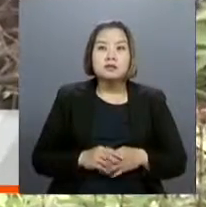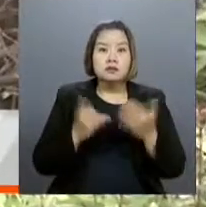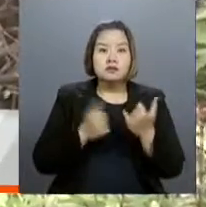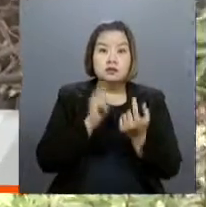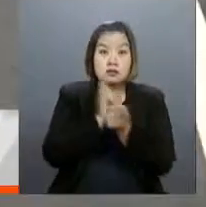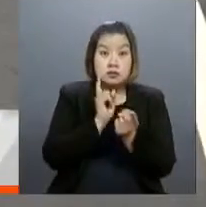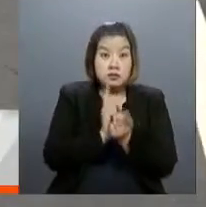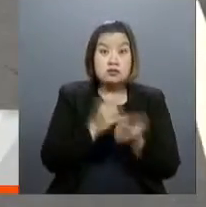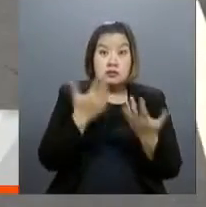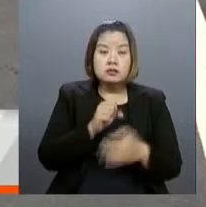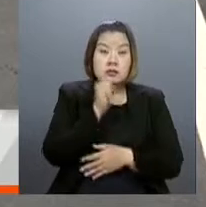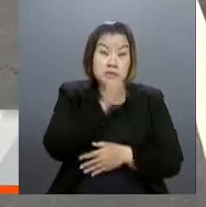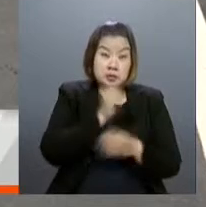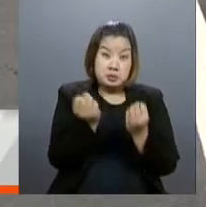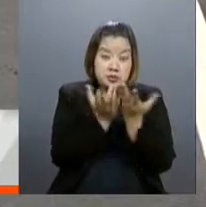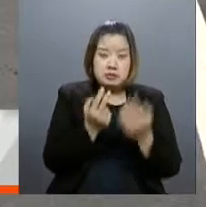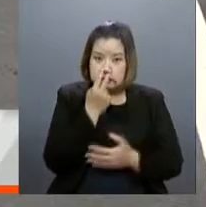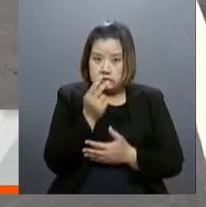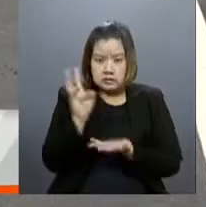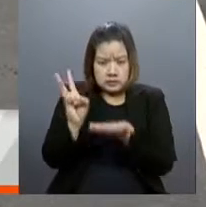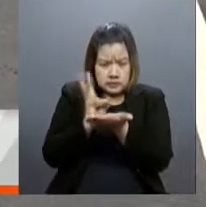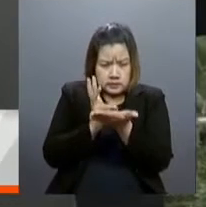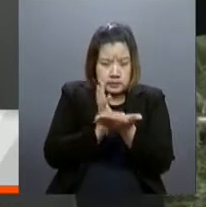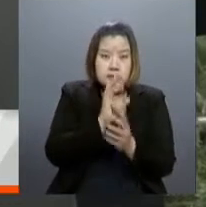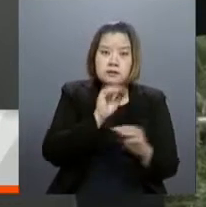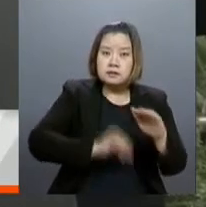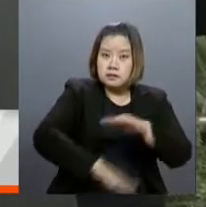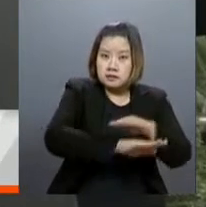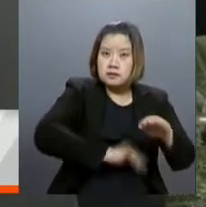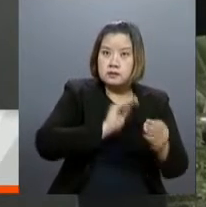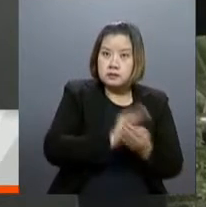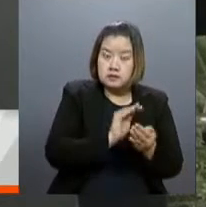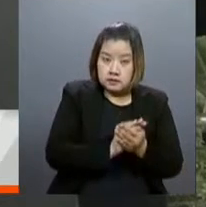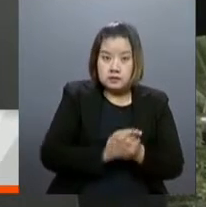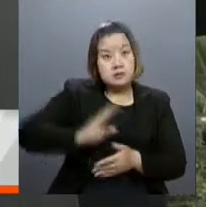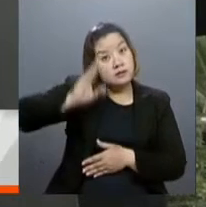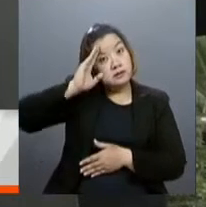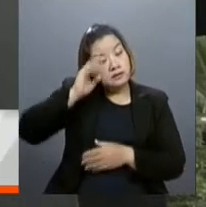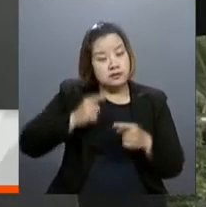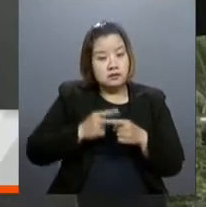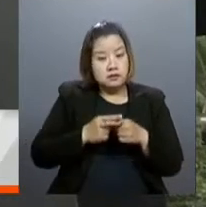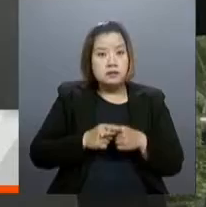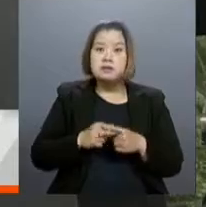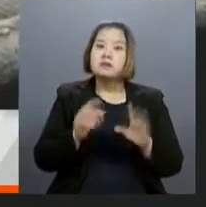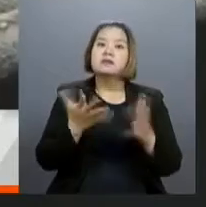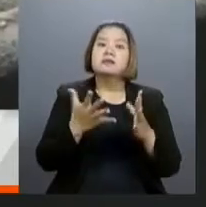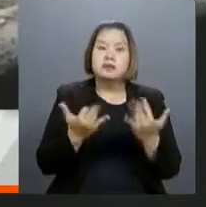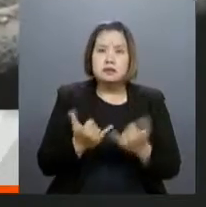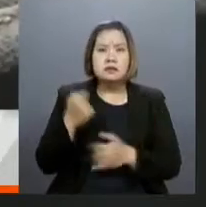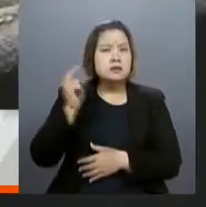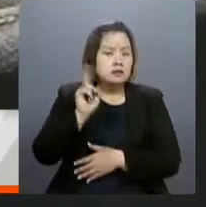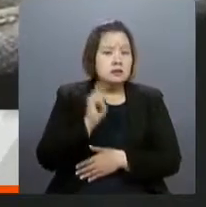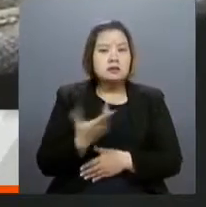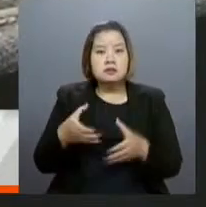สะเก็ดระเบิดจึงเก็บไว้เป็นหลักฐานนะครับขณะที่ทหารทั้ง 7นายไม่มีผู้บาดเจ็บจที่คาดว่าเป็นฝีมือของแนว